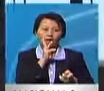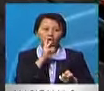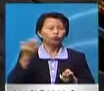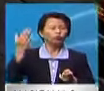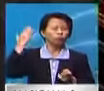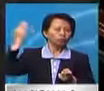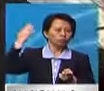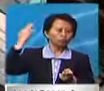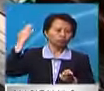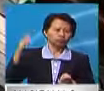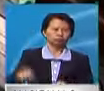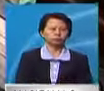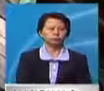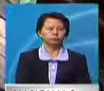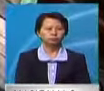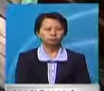asalnya.